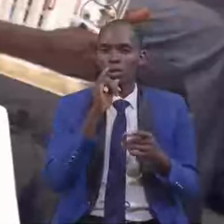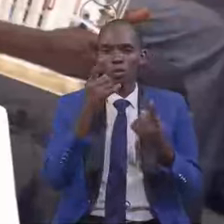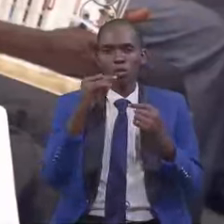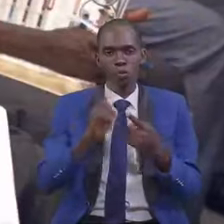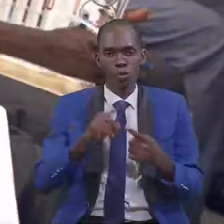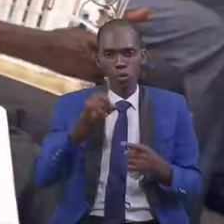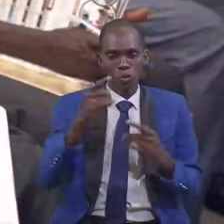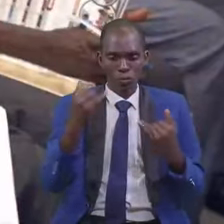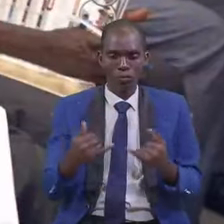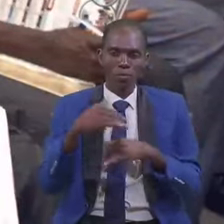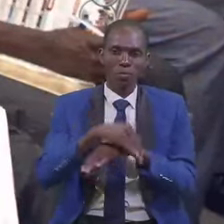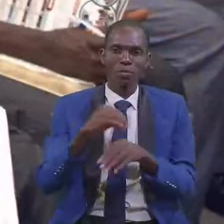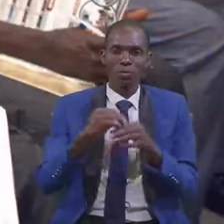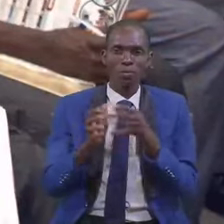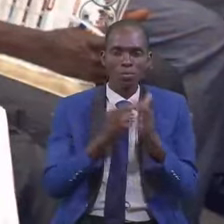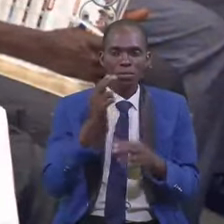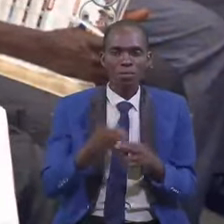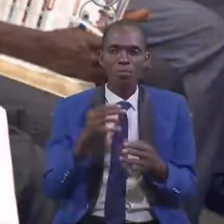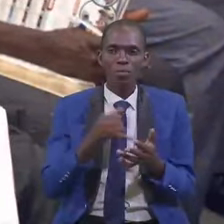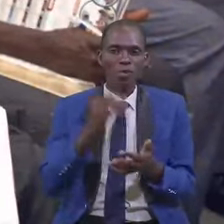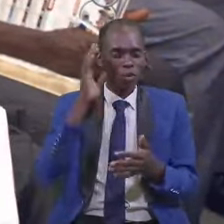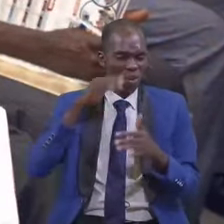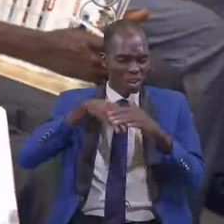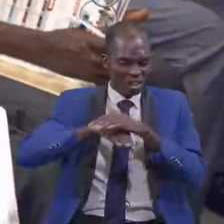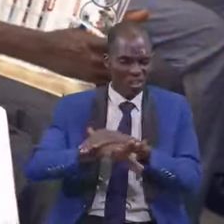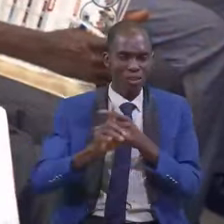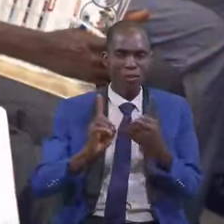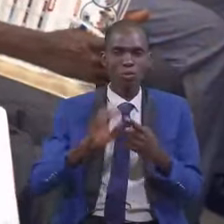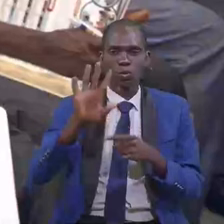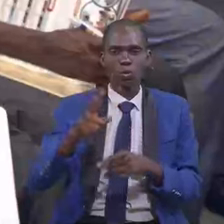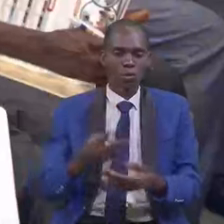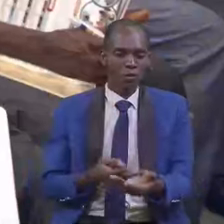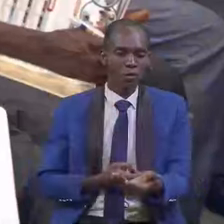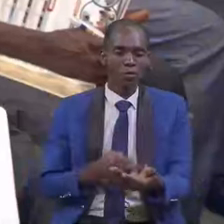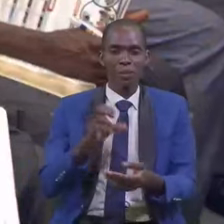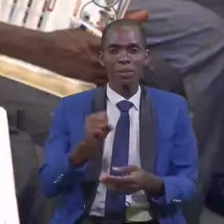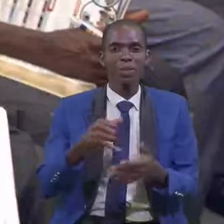va entrer dans votre bouche. Cela va entrer dans votre cerveau.